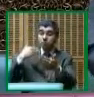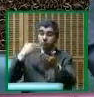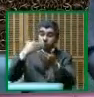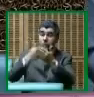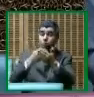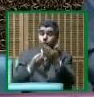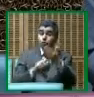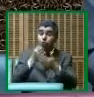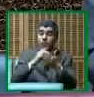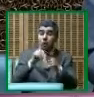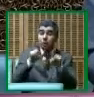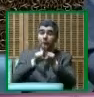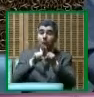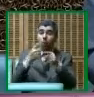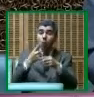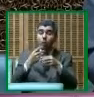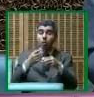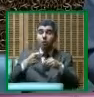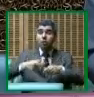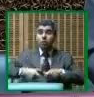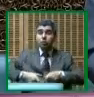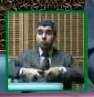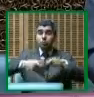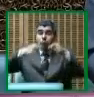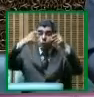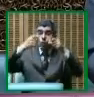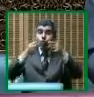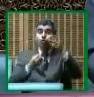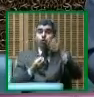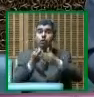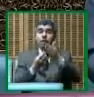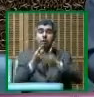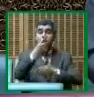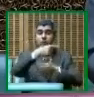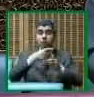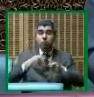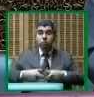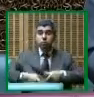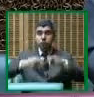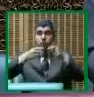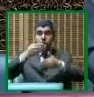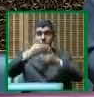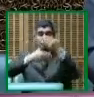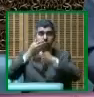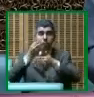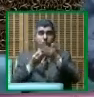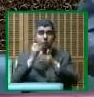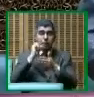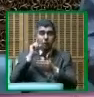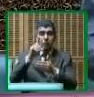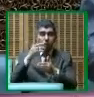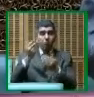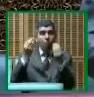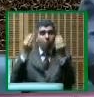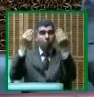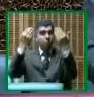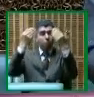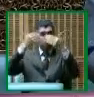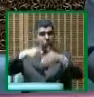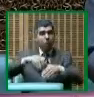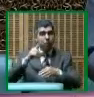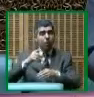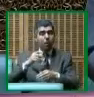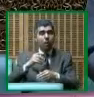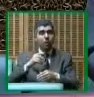البنايات الحديثة، مثل ما حصل في حي بورغون بمدينة الدار البيضاء، والذي كان ضحايا عدد